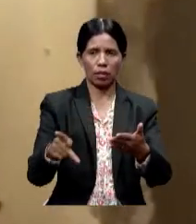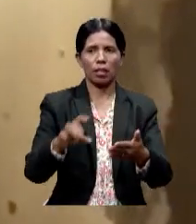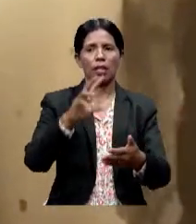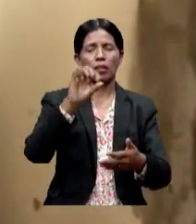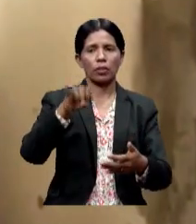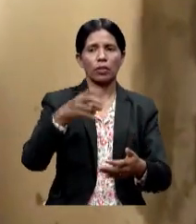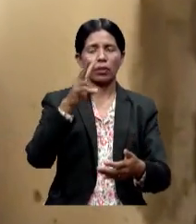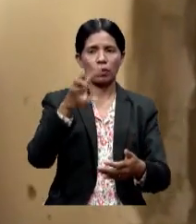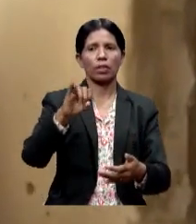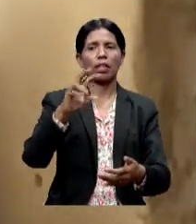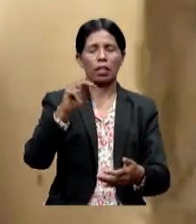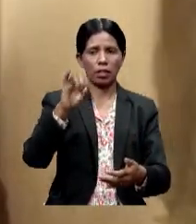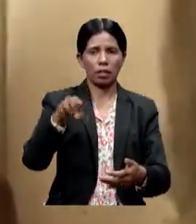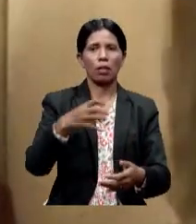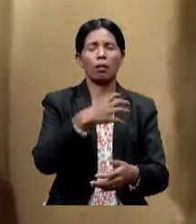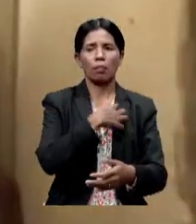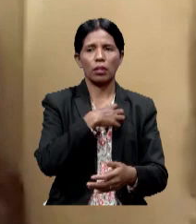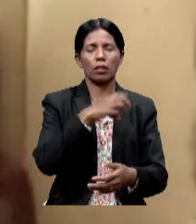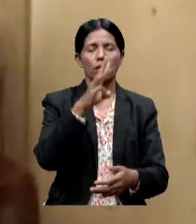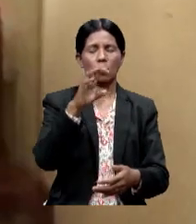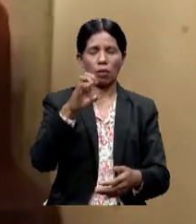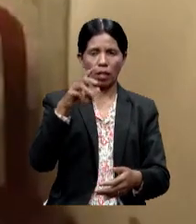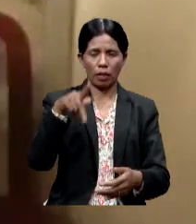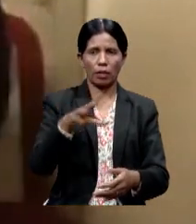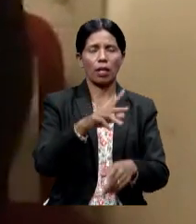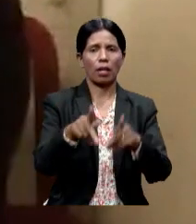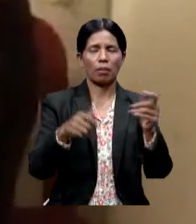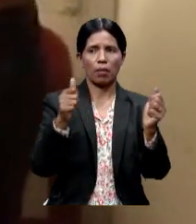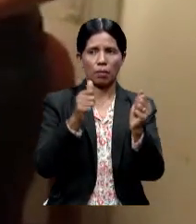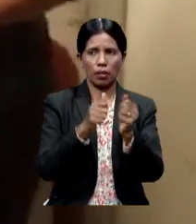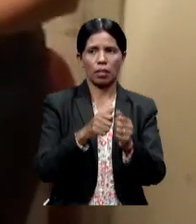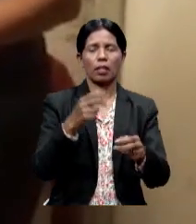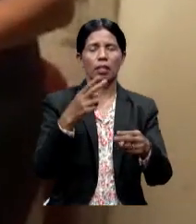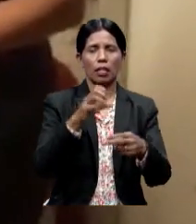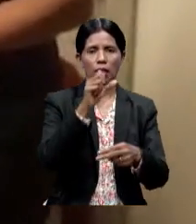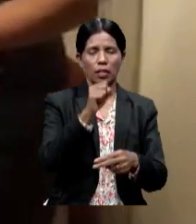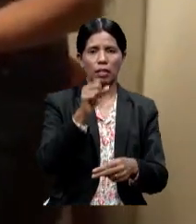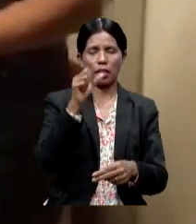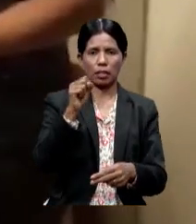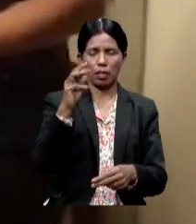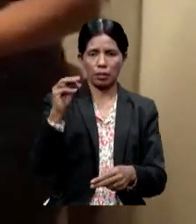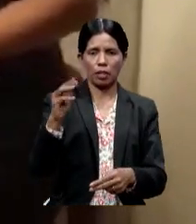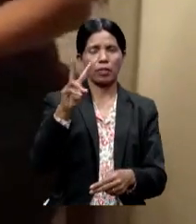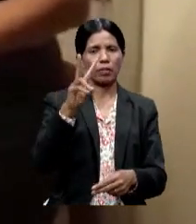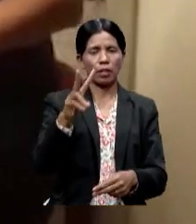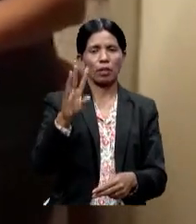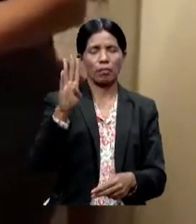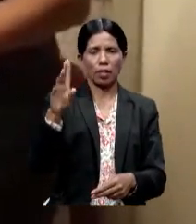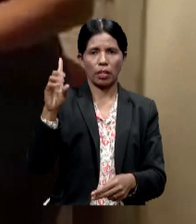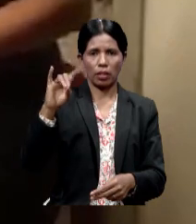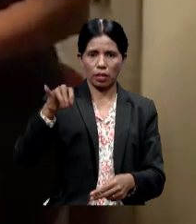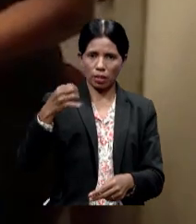N2, SIP no Polícia Web, cair suspeito na INSIA, ho inicial SMS, VBDZG,